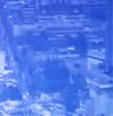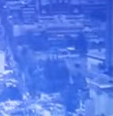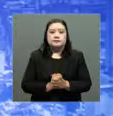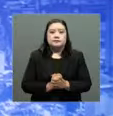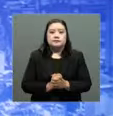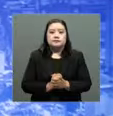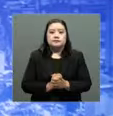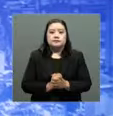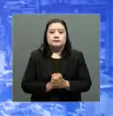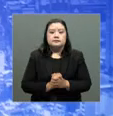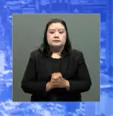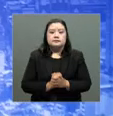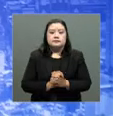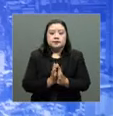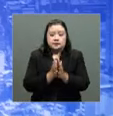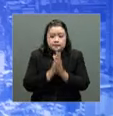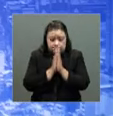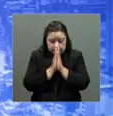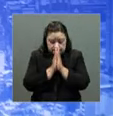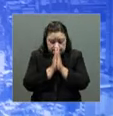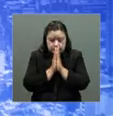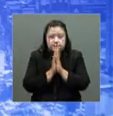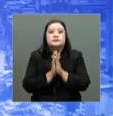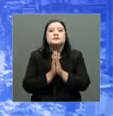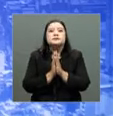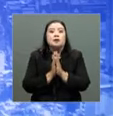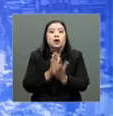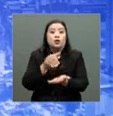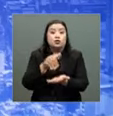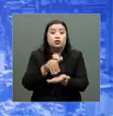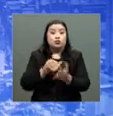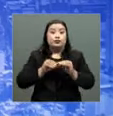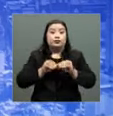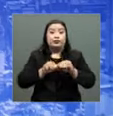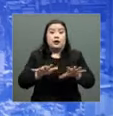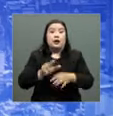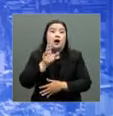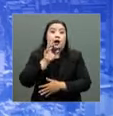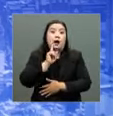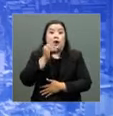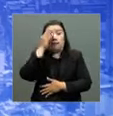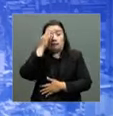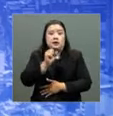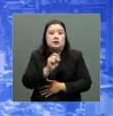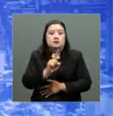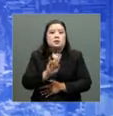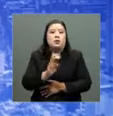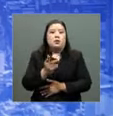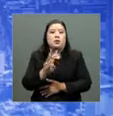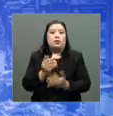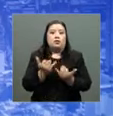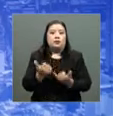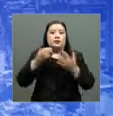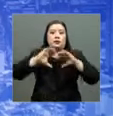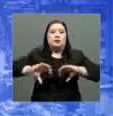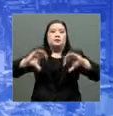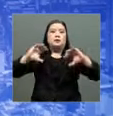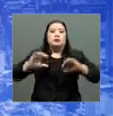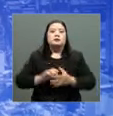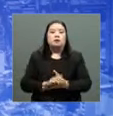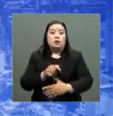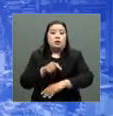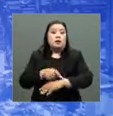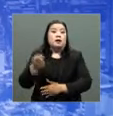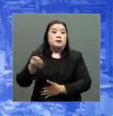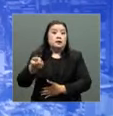ค่ะต้อนรับคุณผู้ชมเข้าสู่การแถลงข่าวศูนย์บริหารสถานการณ์โควิด-19หรือว่าสบคจากทำเนียบรัฐบาลนะคะซึ่งเป็นประจำค่ะเวล